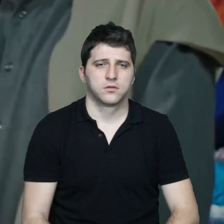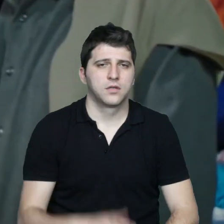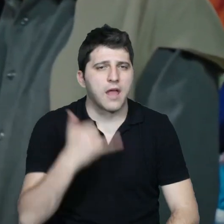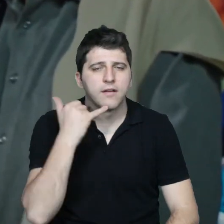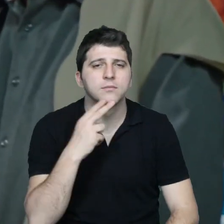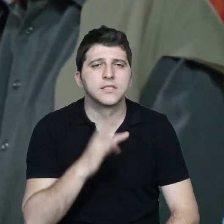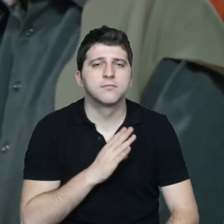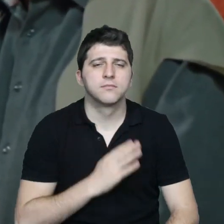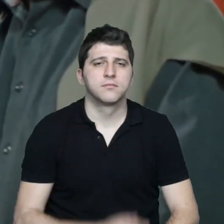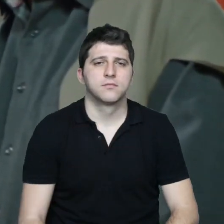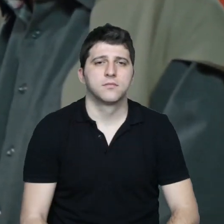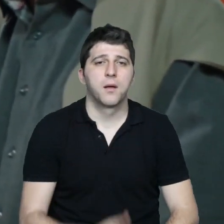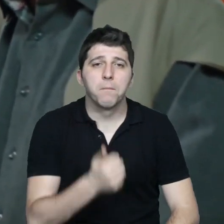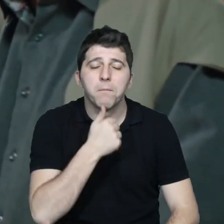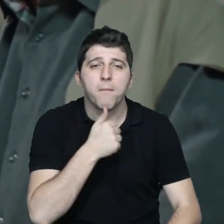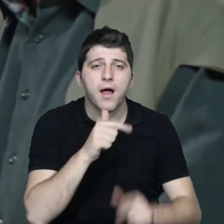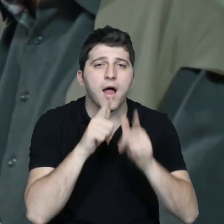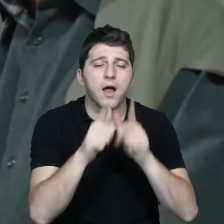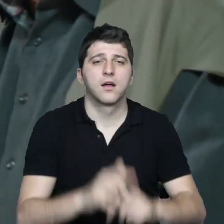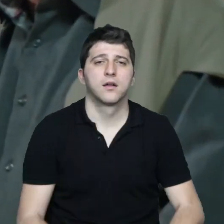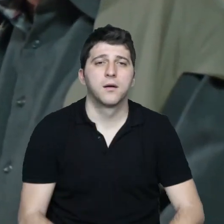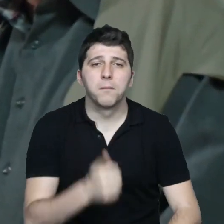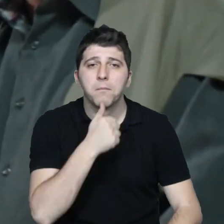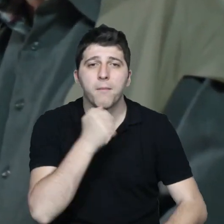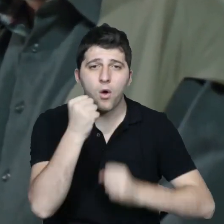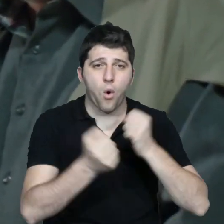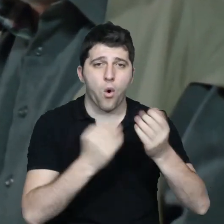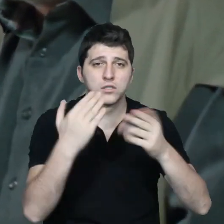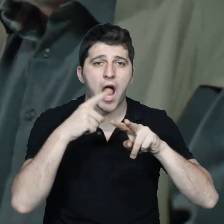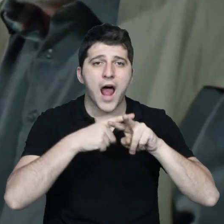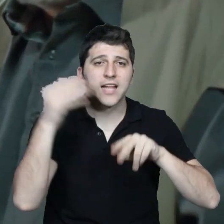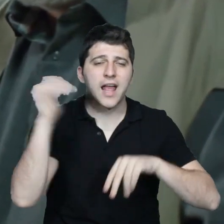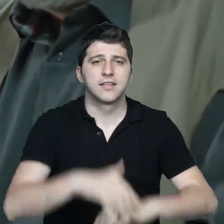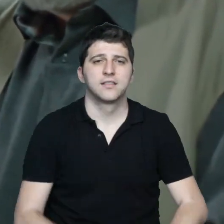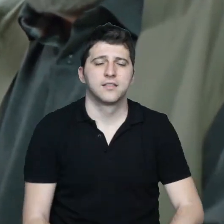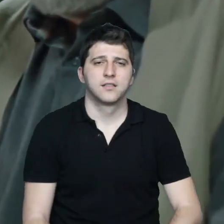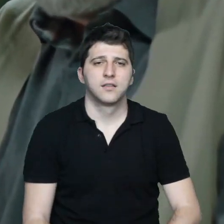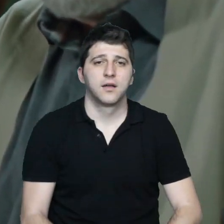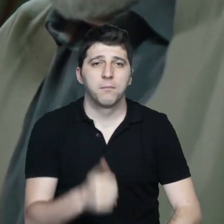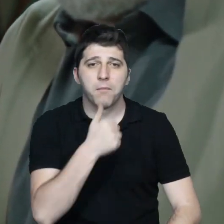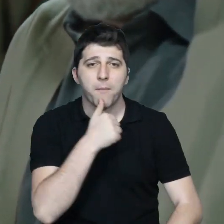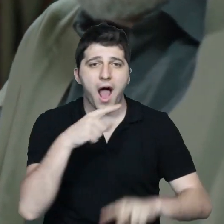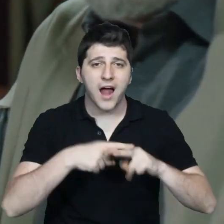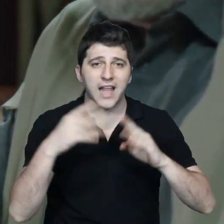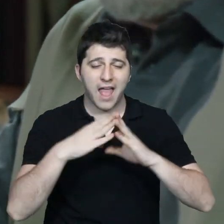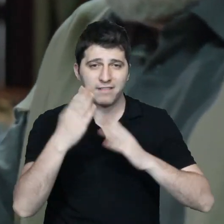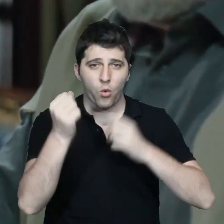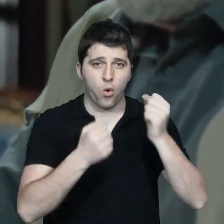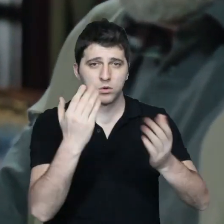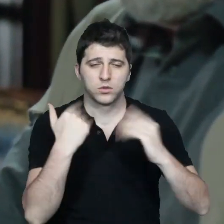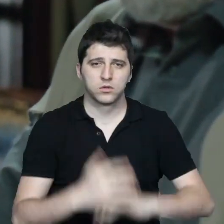Efendim kızım. Baba! Baba koş! Arda geldi! Baba Arda evde, koş!